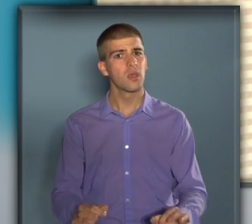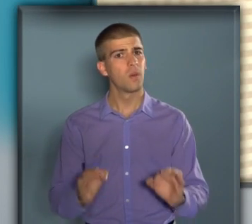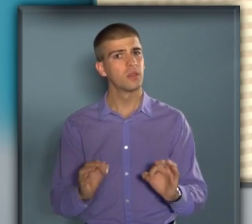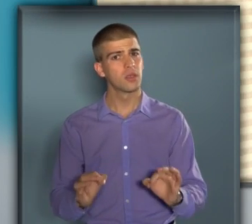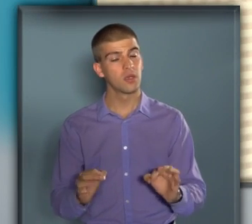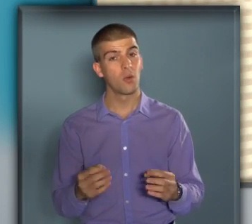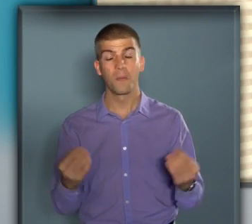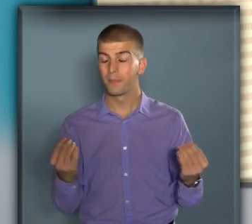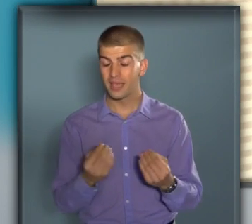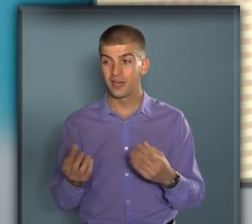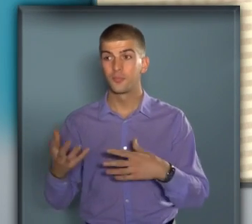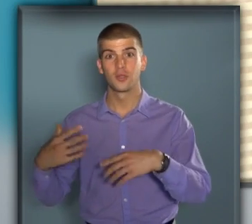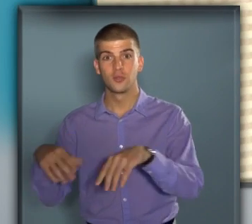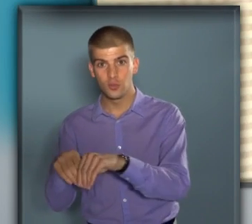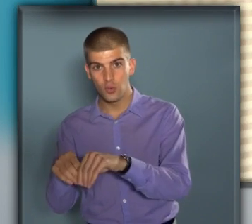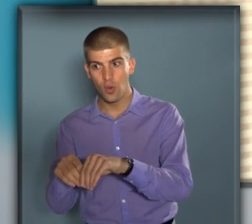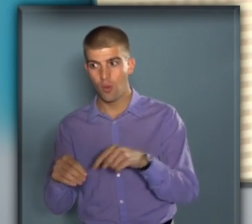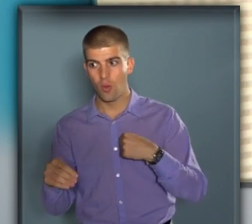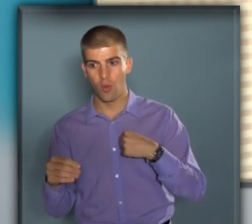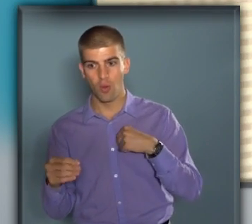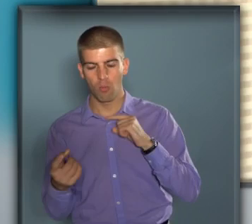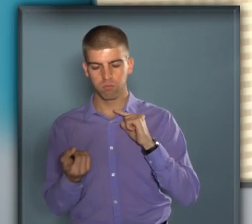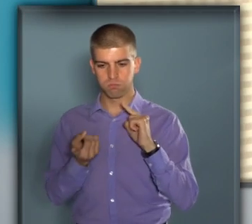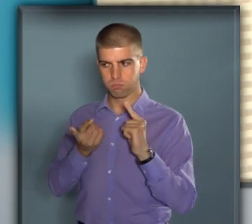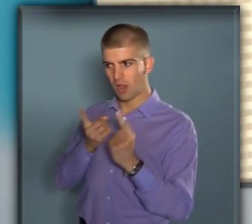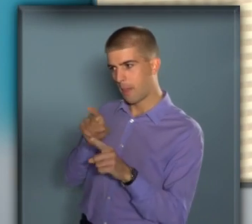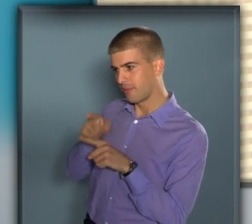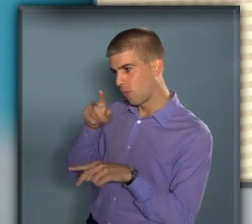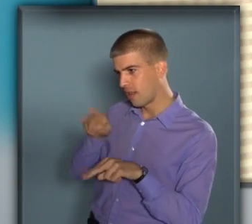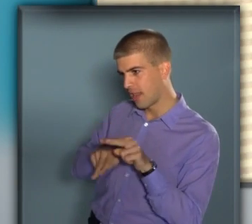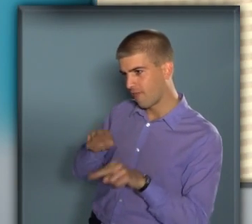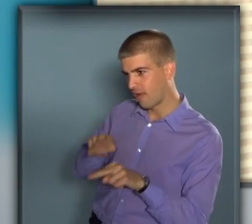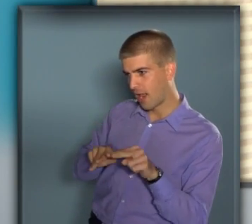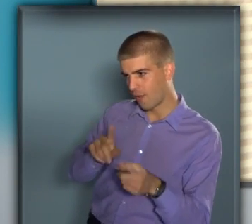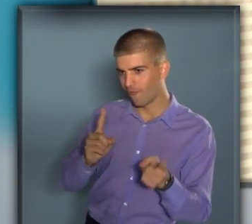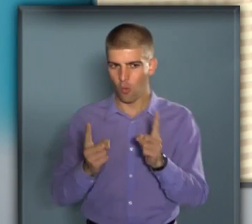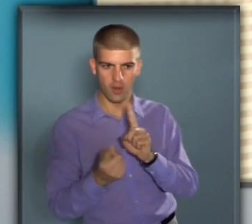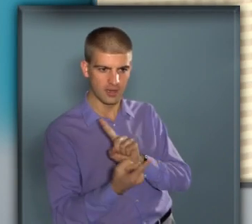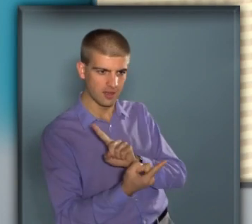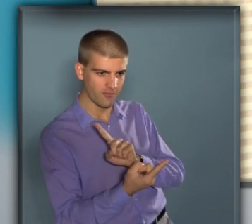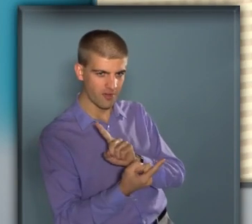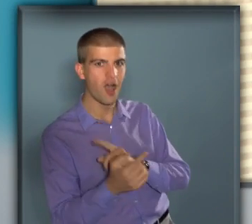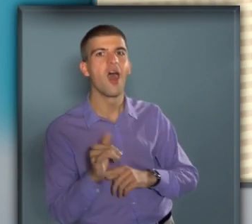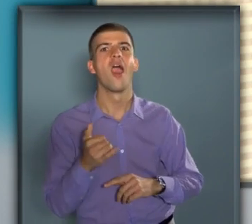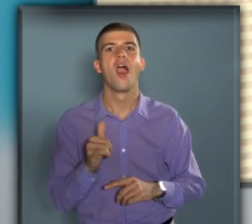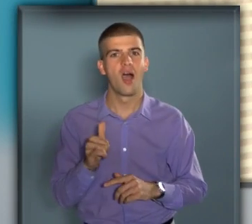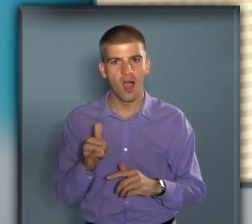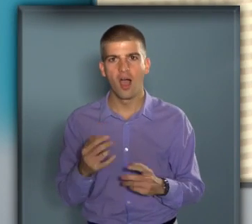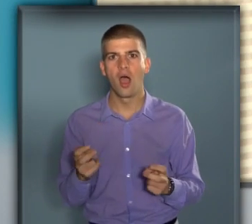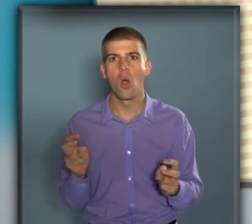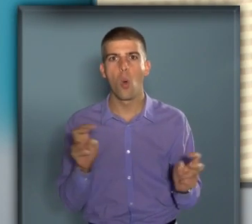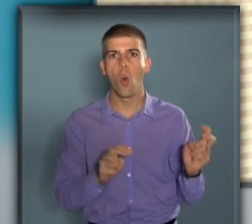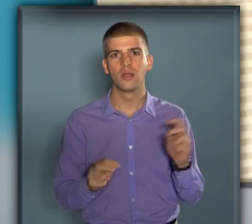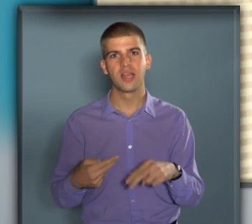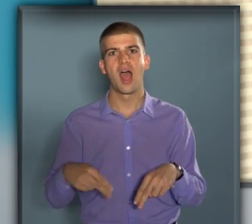óriási adomány, hogy szülőként én belehelyezkedhetem egy nevelő szemszögébe, és fordítva ugyanez, ez mindig hozzátesz ahhoz,